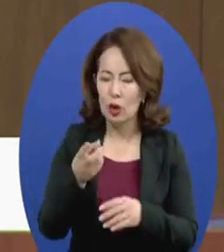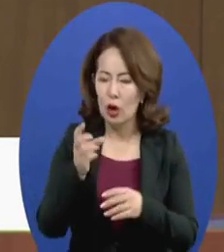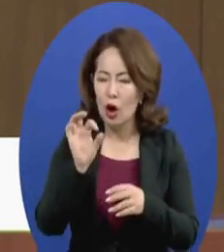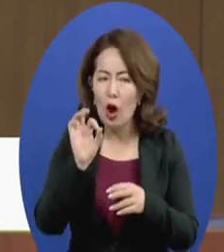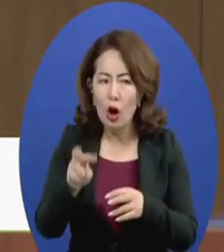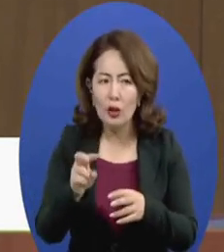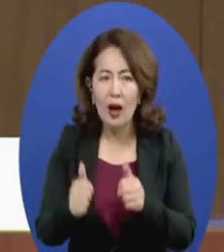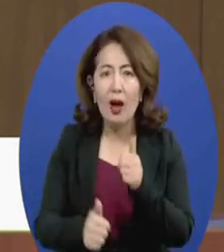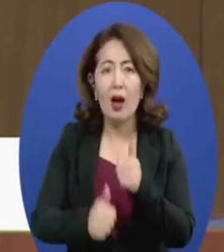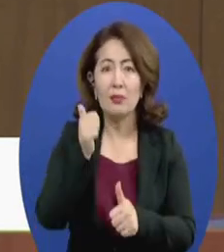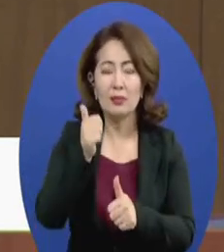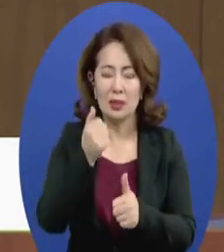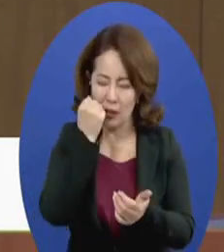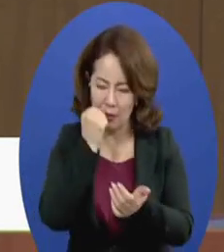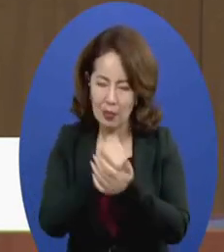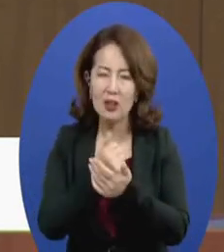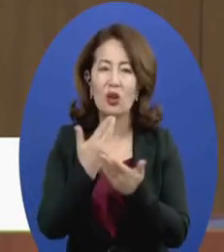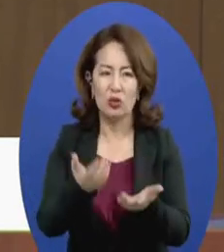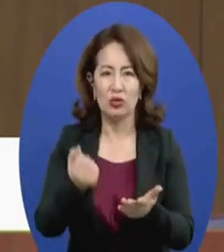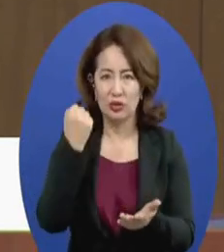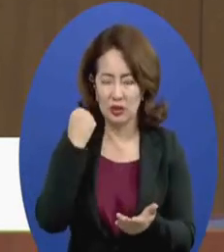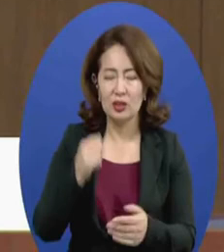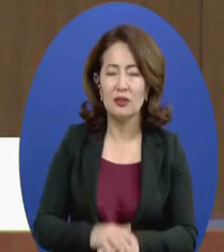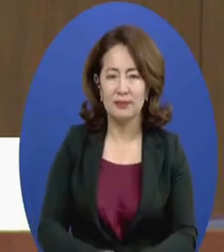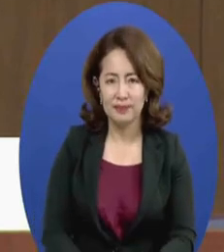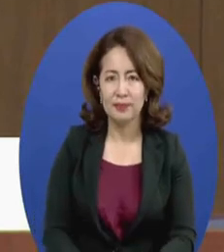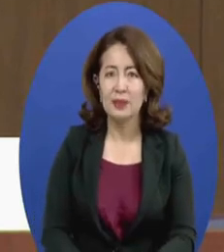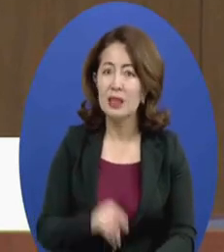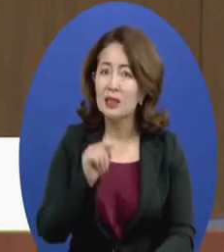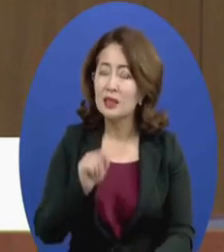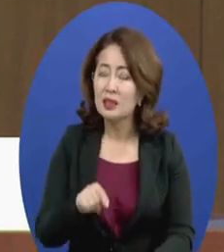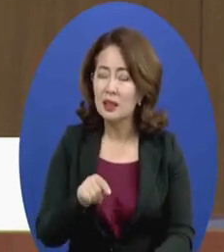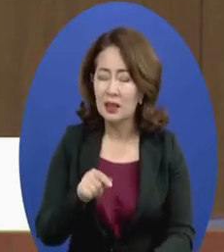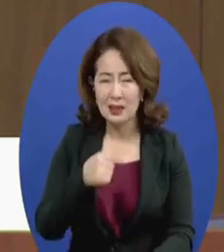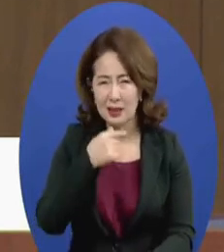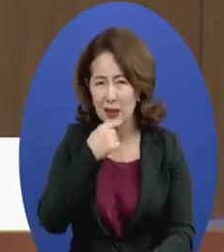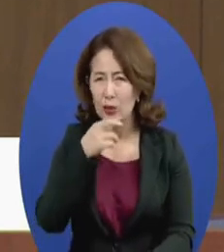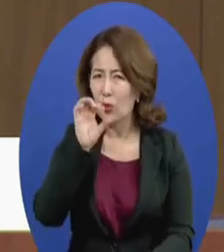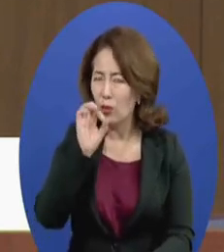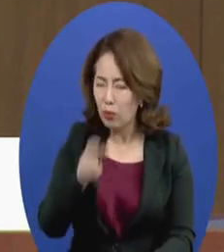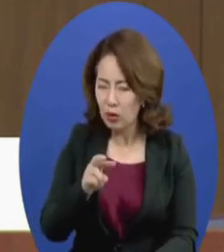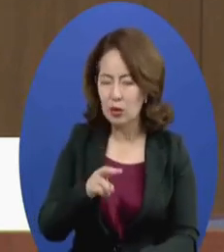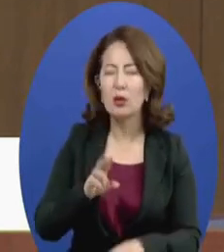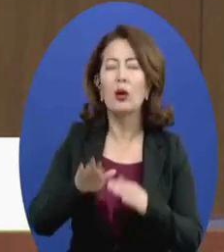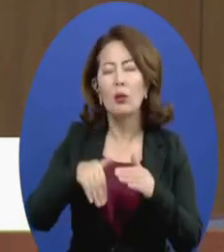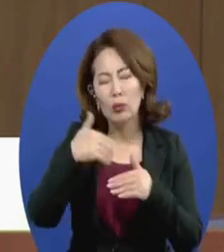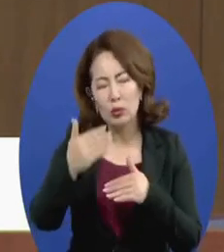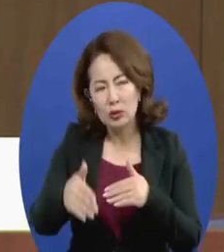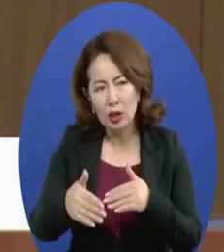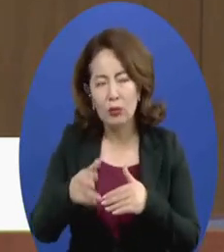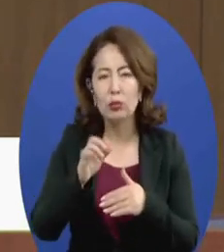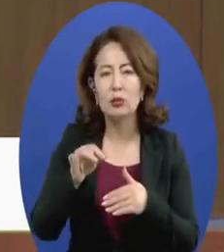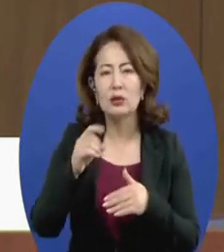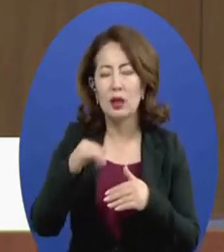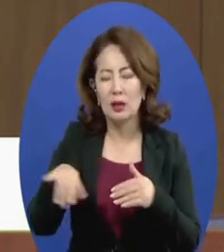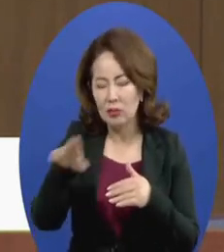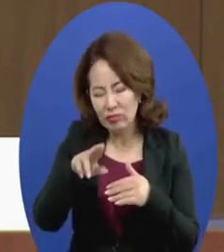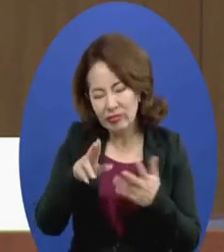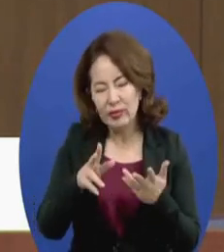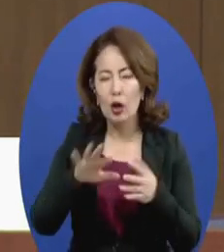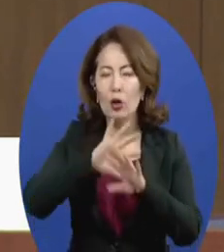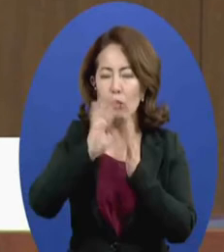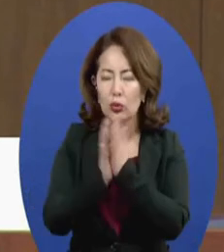амжилтаа цааш нь баталгаажуулж чаднаа, чадна. А эсэнгэж чадвас бид нар буцаад одоо бүх нийтийн